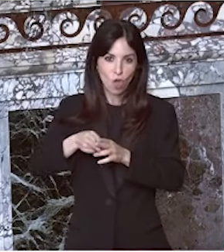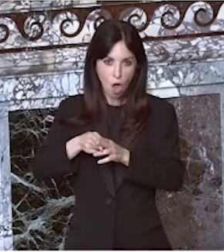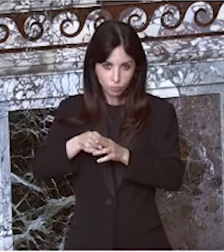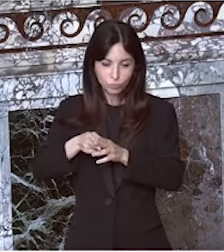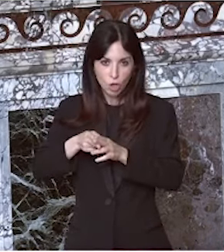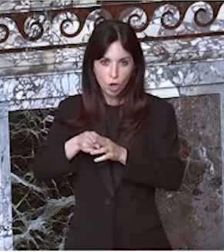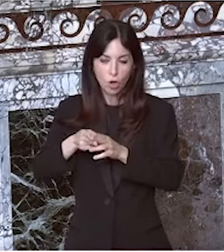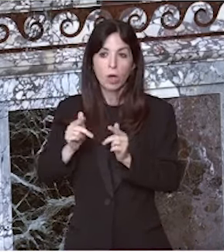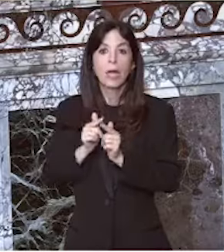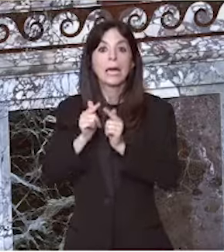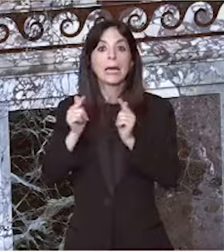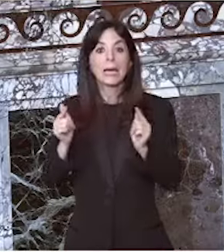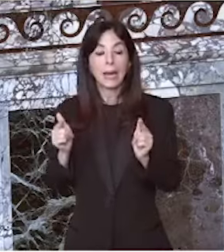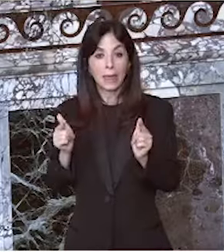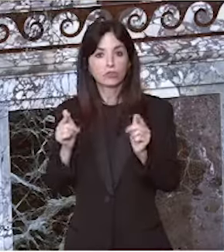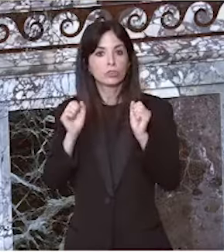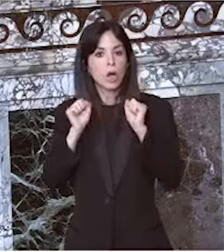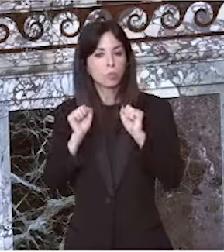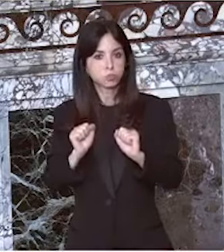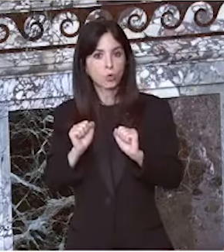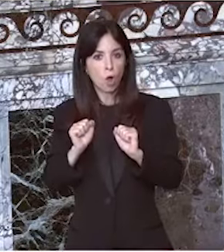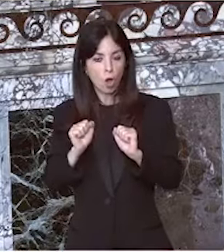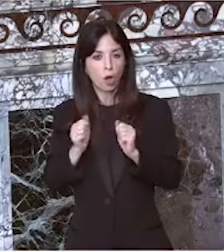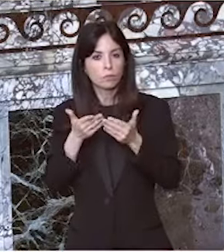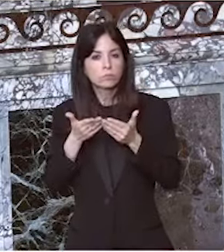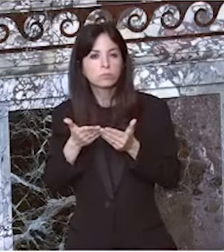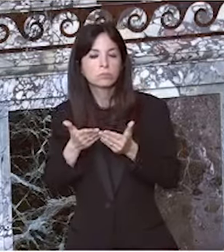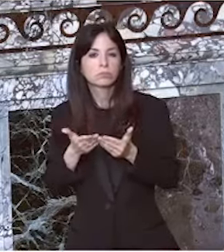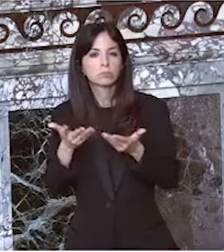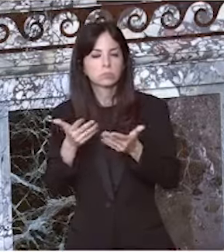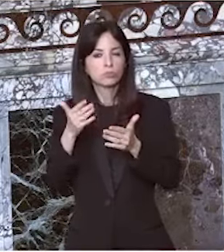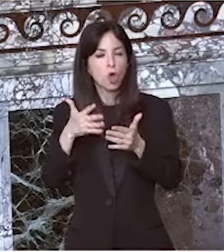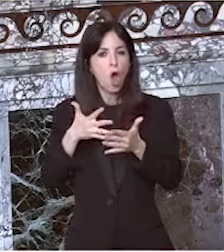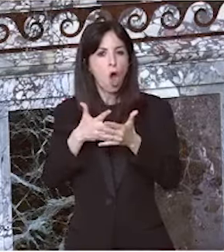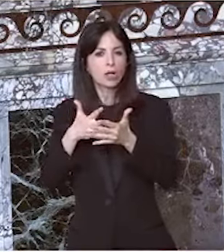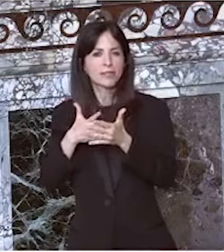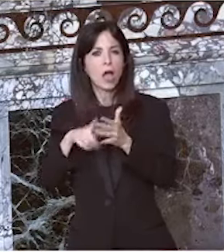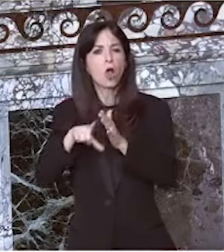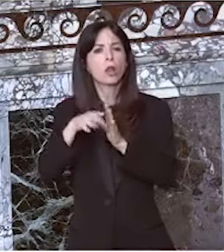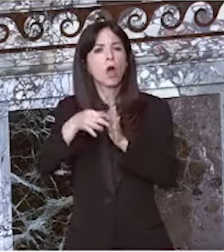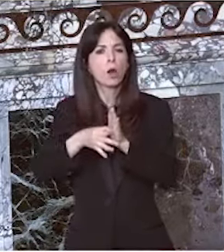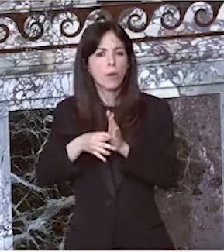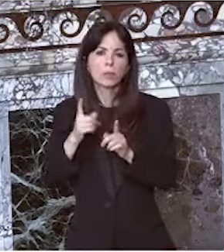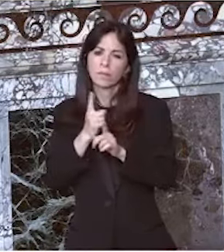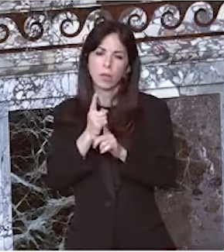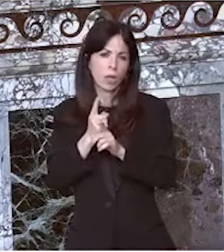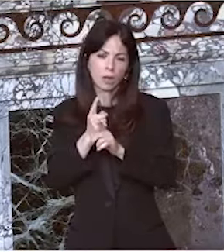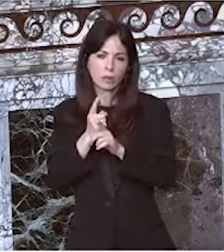crescita può essere inoltre favorita dalla rimozione di ostacoli normativi.